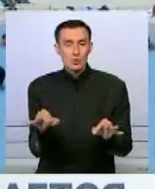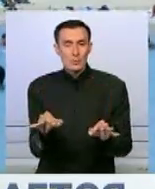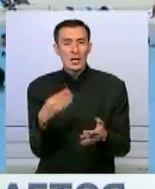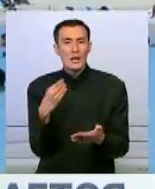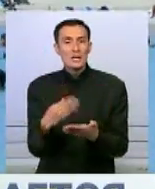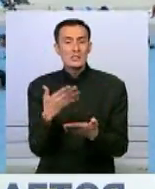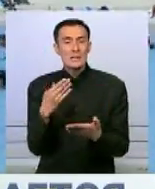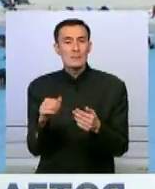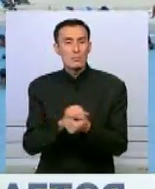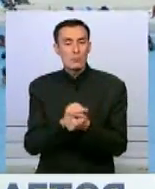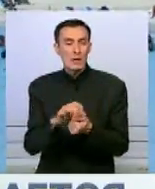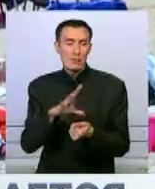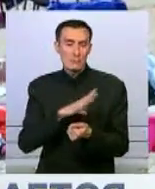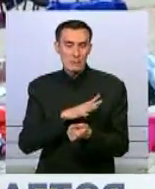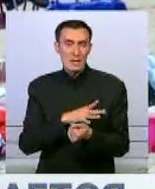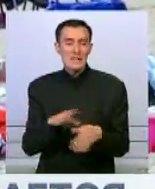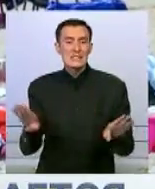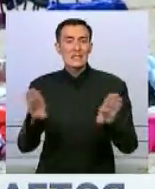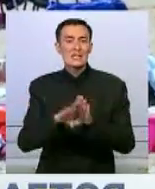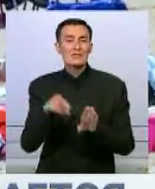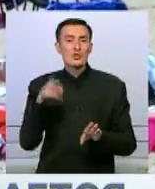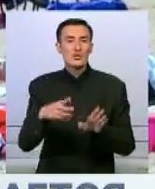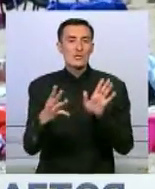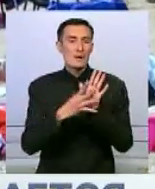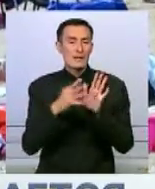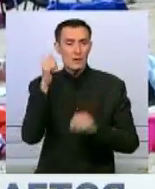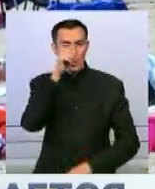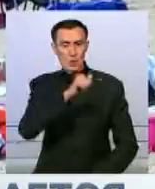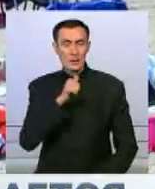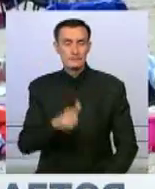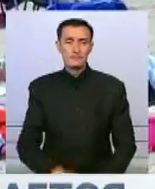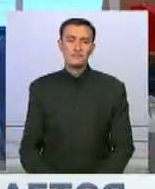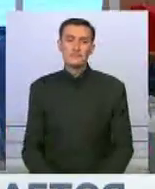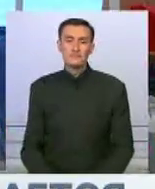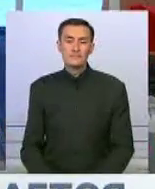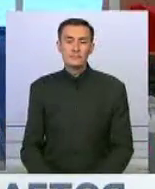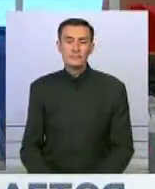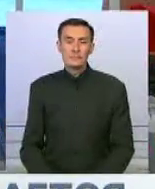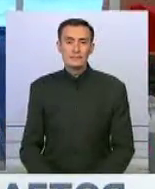бумаг. Он был закрыт для страны с 2009 года. Максут Меделканов, Хабар 24.